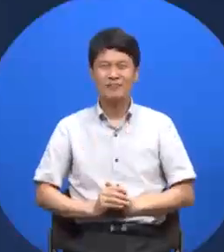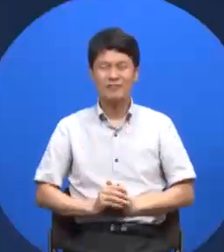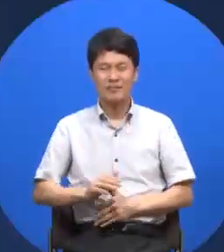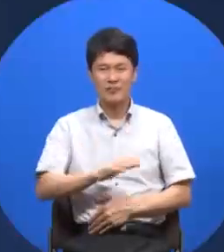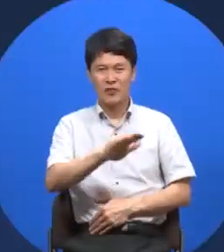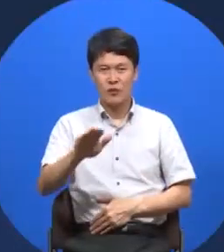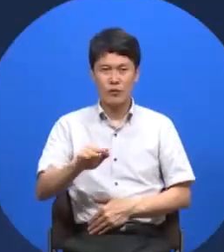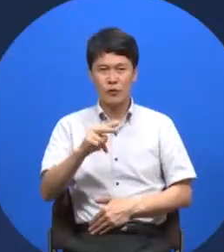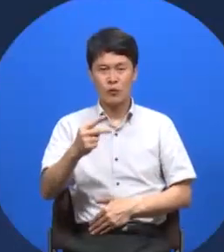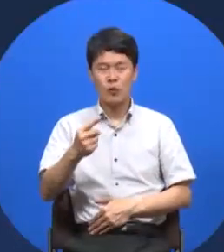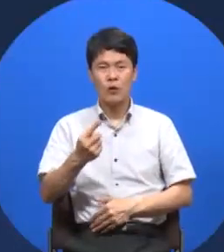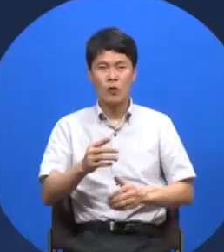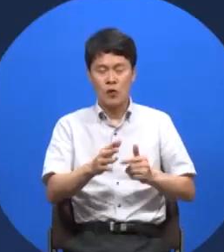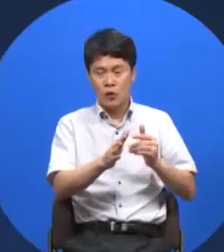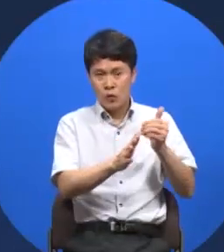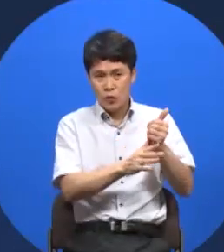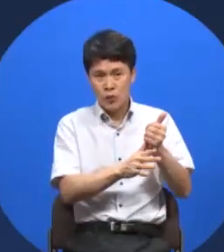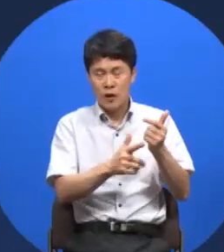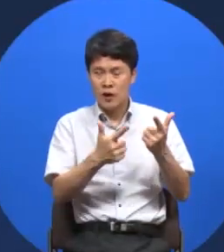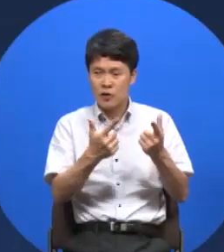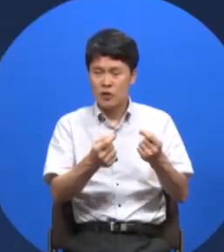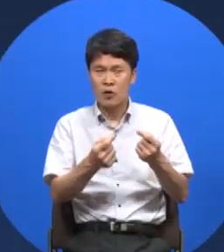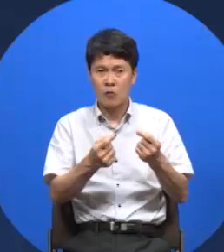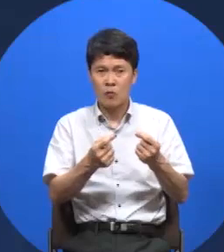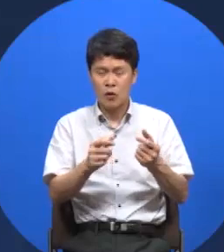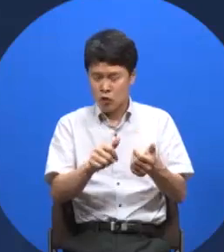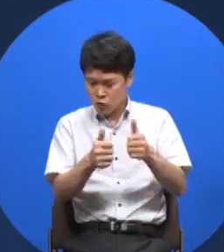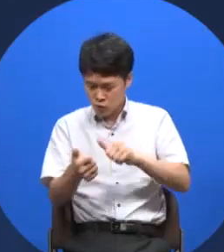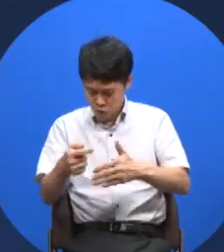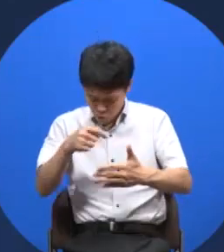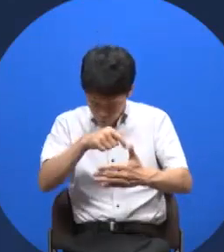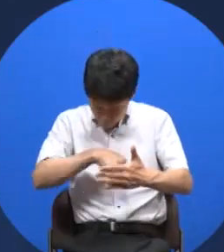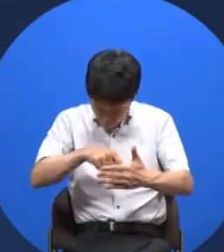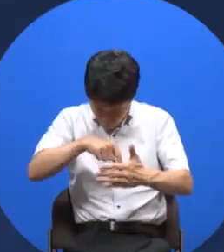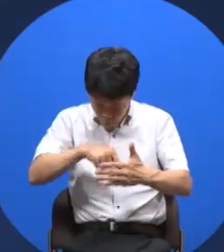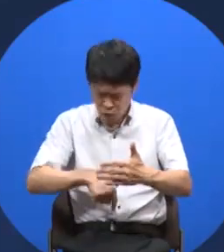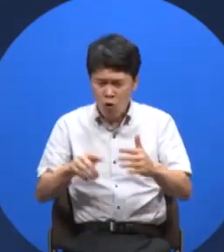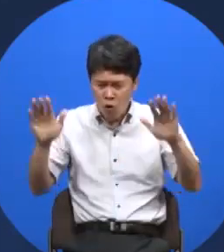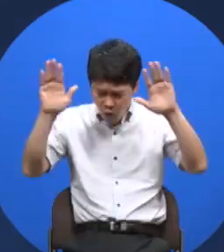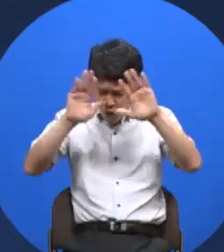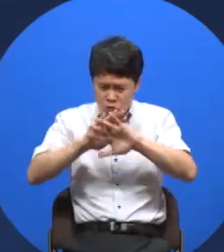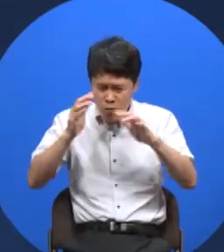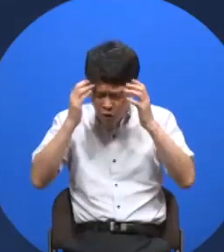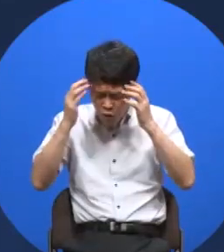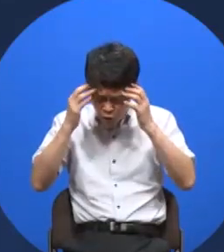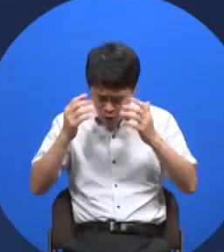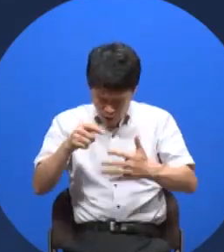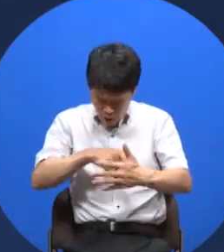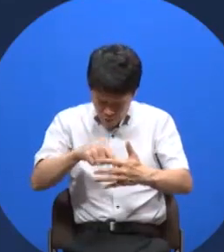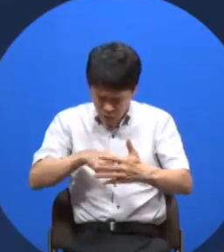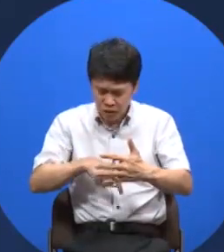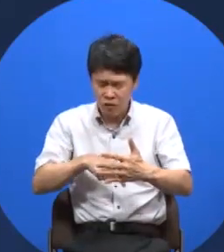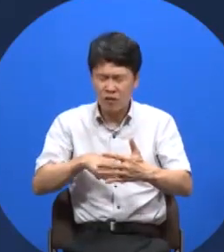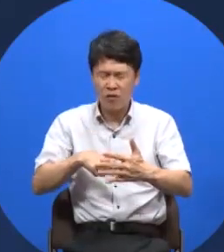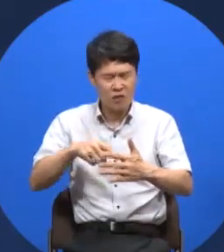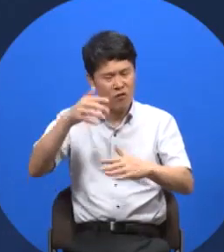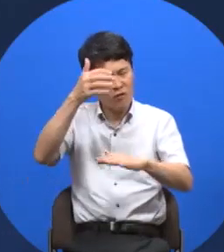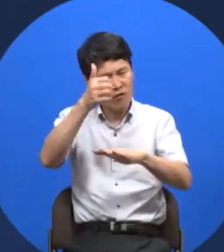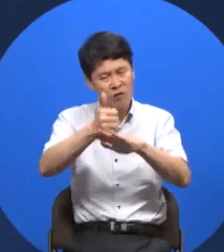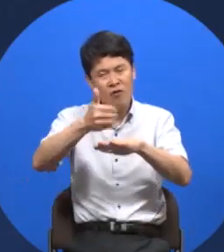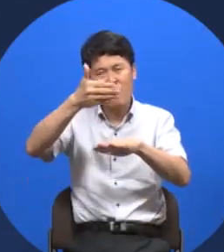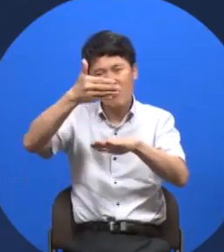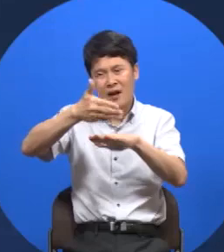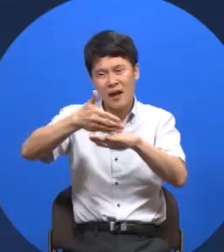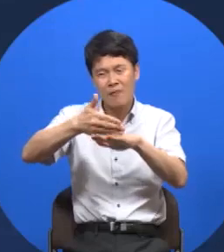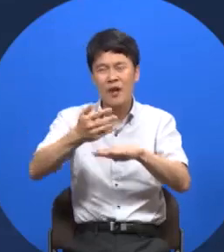우리도 요나처럼 스월의 뱃속에서, 이 어둠의 고난의 뱃속에서 비로소 감사를 배운 것입니다. 여러 해